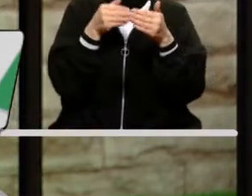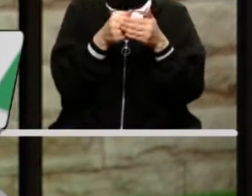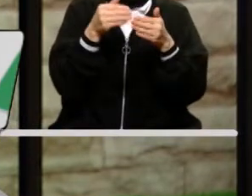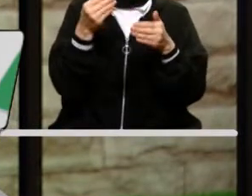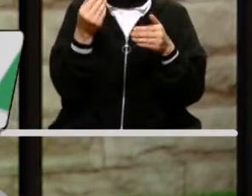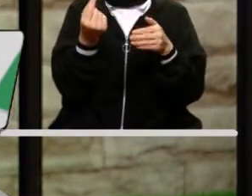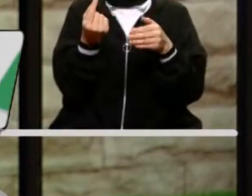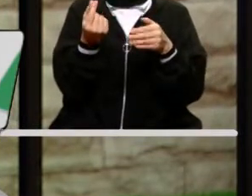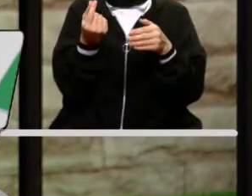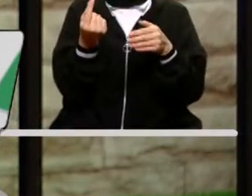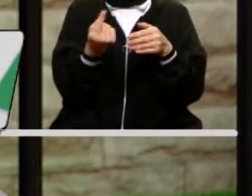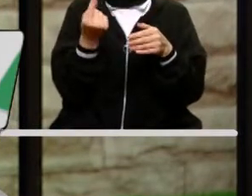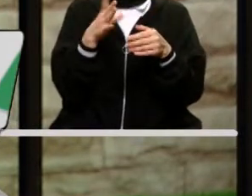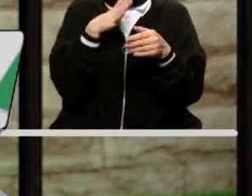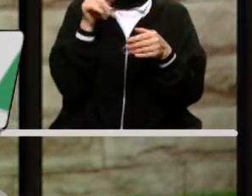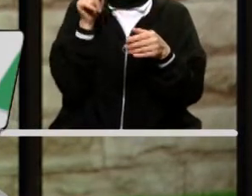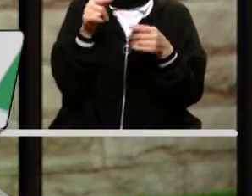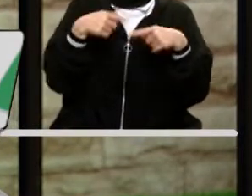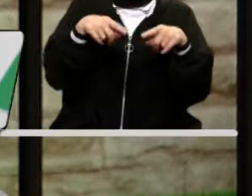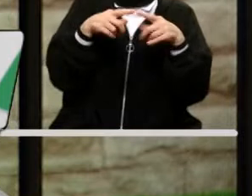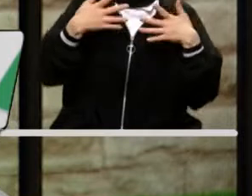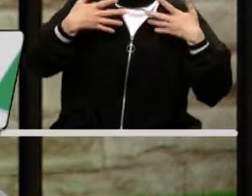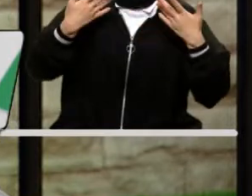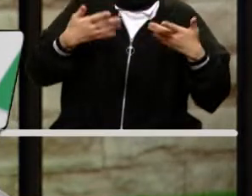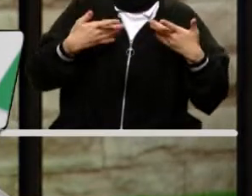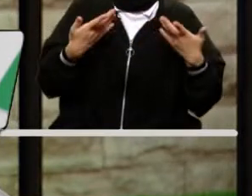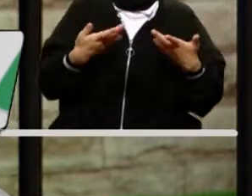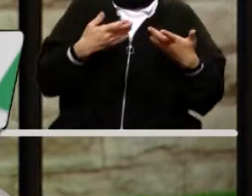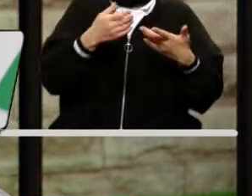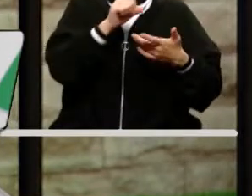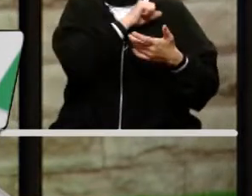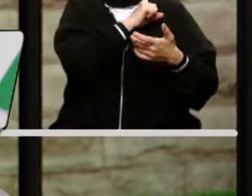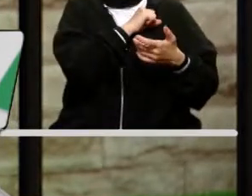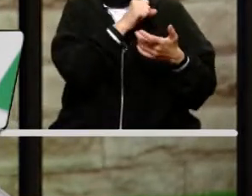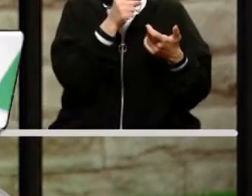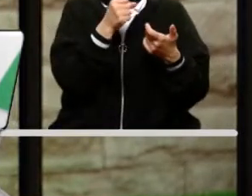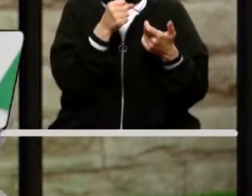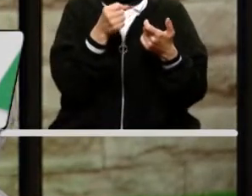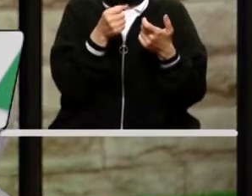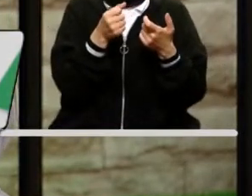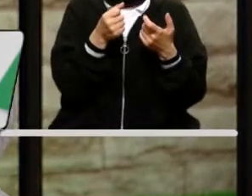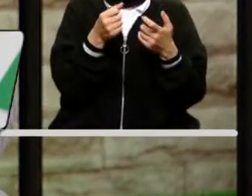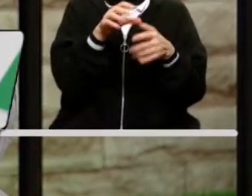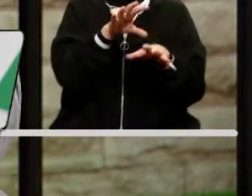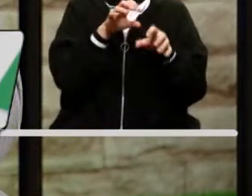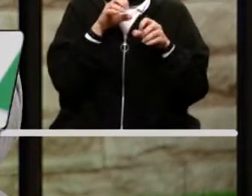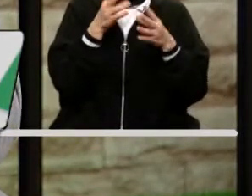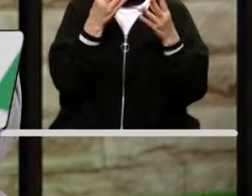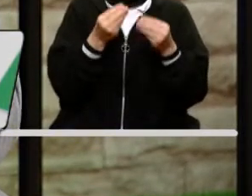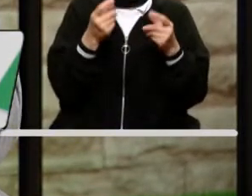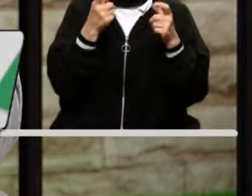bizim algılamamızı, bu bizim heyecanımızı, kaygımızı, kuşkumuzu tetikleyen yerdir. Esas öğrenmeyi